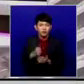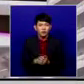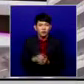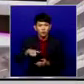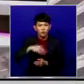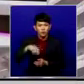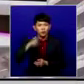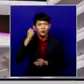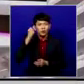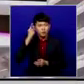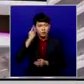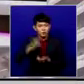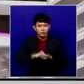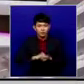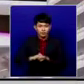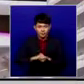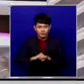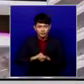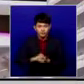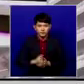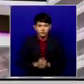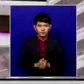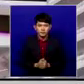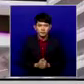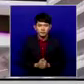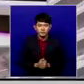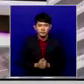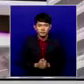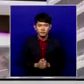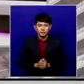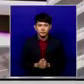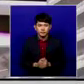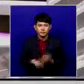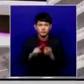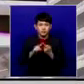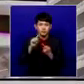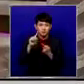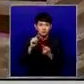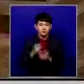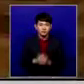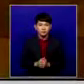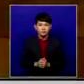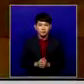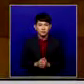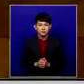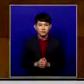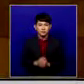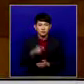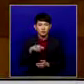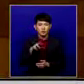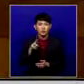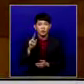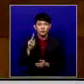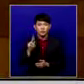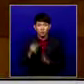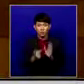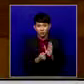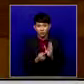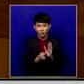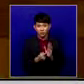ใจกันจะได้ร่วมมือกันต่อไปในประการแรกเลยเนี่ยการออกพรก.ชุดนี้เนี่ยน